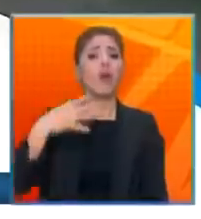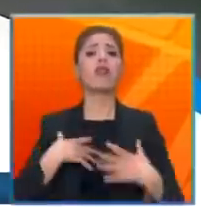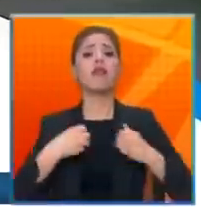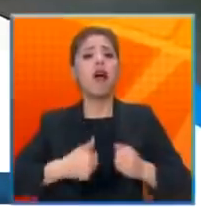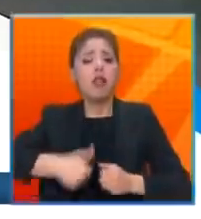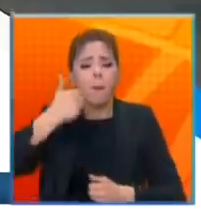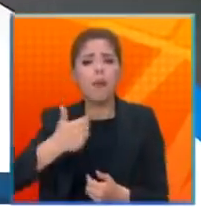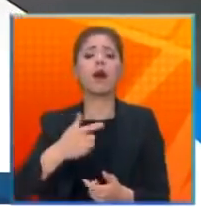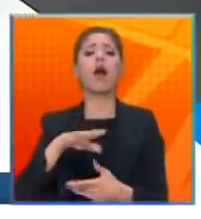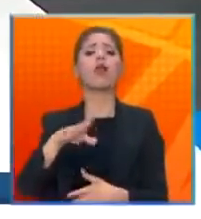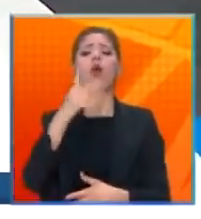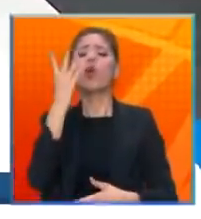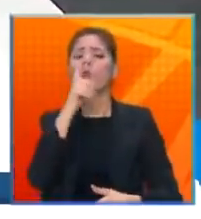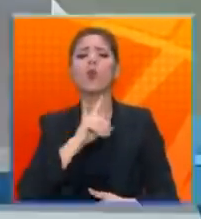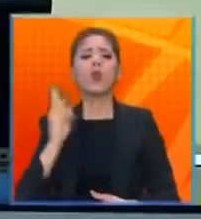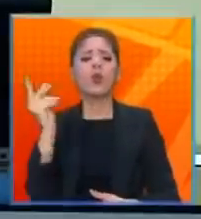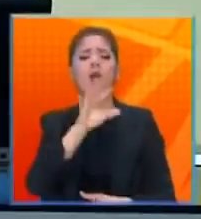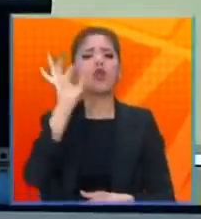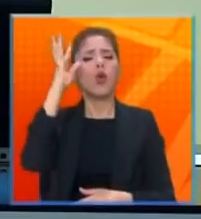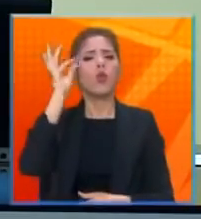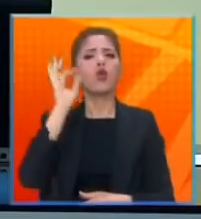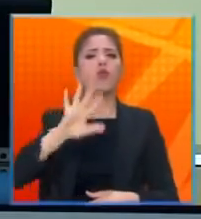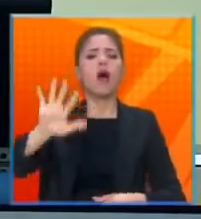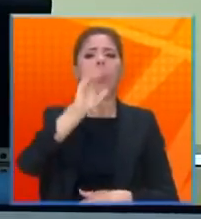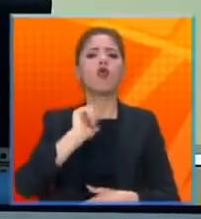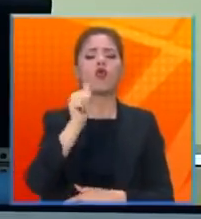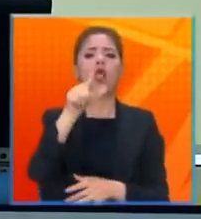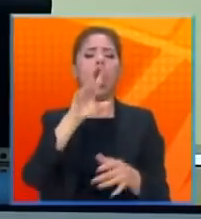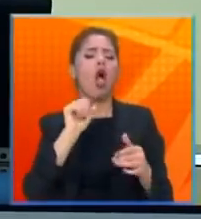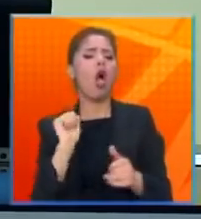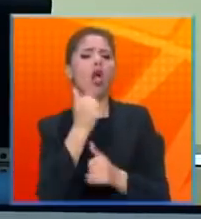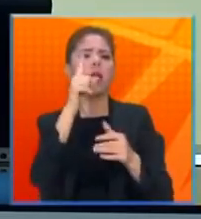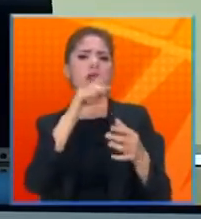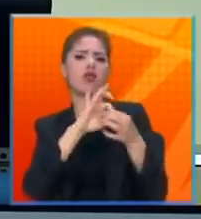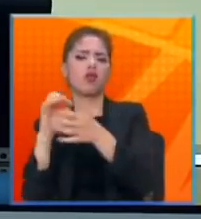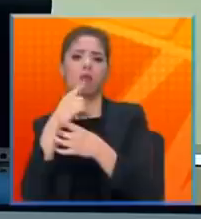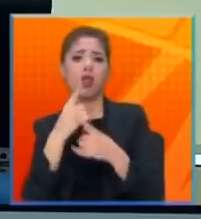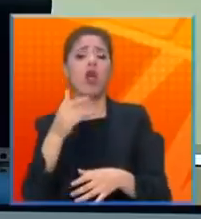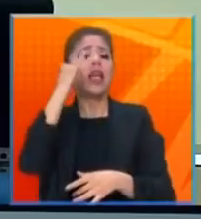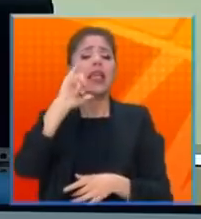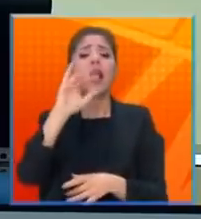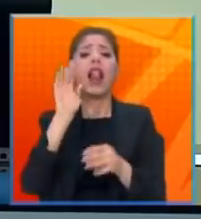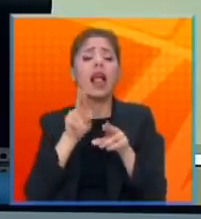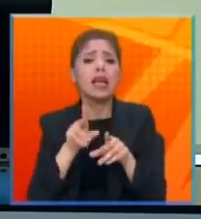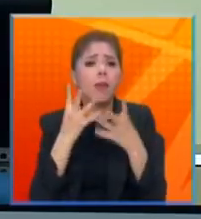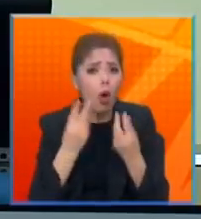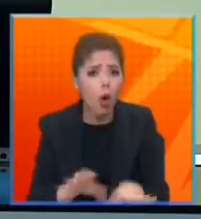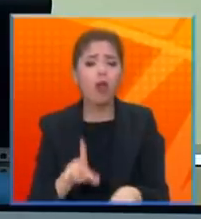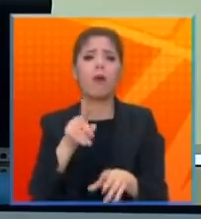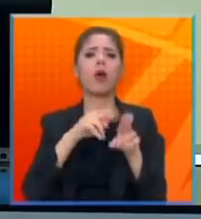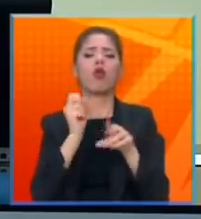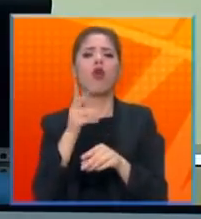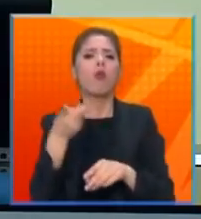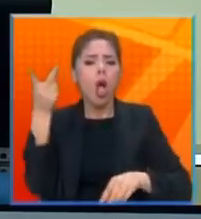Cumhurbaşkanı, Sağlık Bakanı ve yüzlerce uzman günlerdir aynı kritik cümleyi kuruyor. İtalya gibi olmamak, koronavirüsün